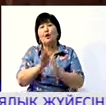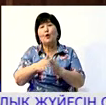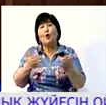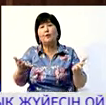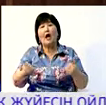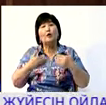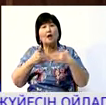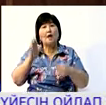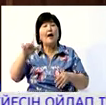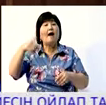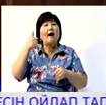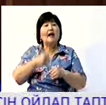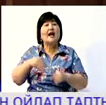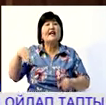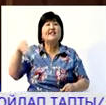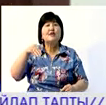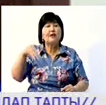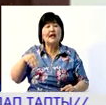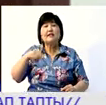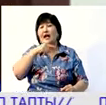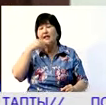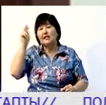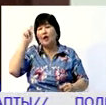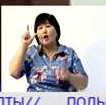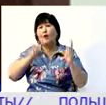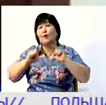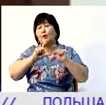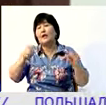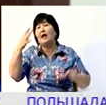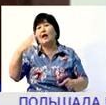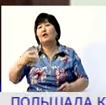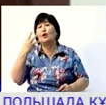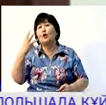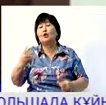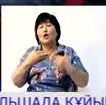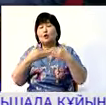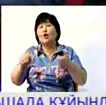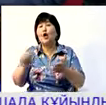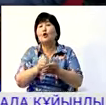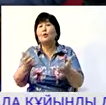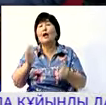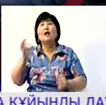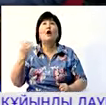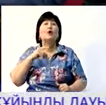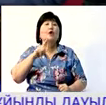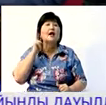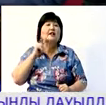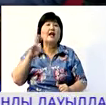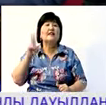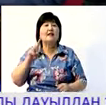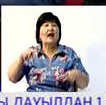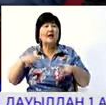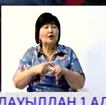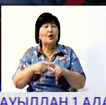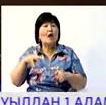алуы күтілуде. Алғаш рет Тимирязев атындағы Ресей мемлекеттік аграрлық университетінің 43 түлек дипломын алғалы тұр. Қызылордалық жастар нанотехнология